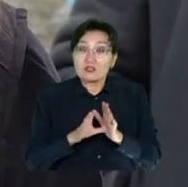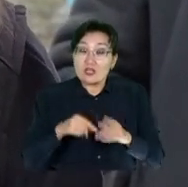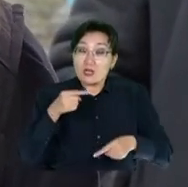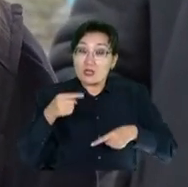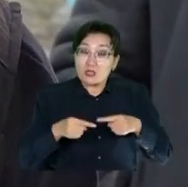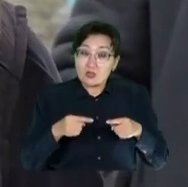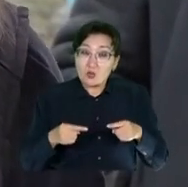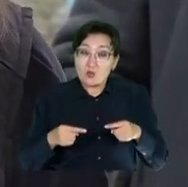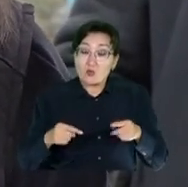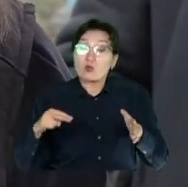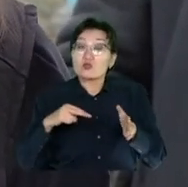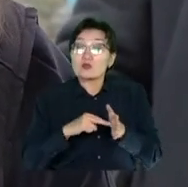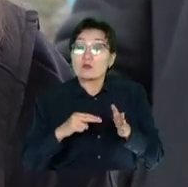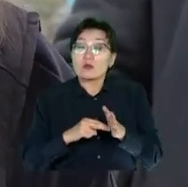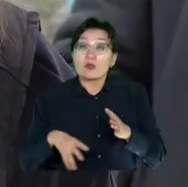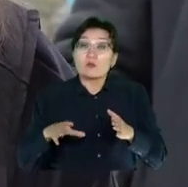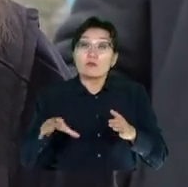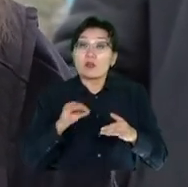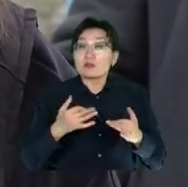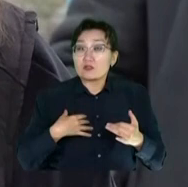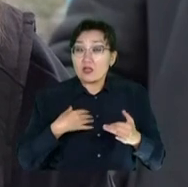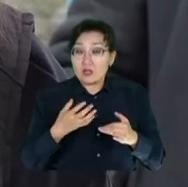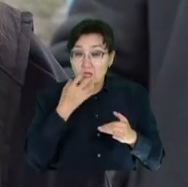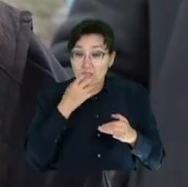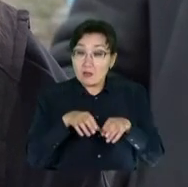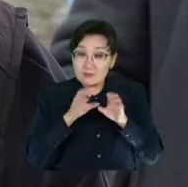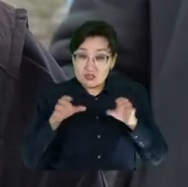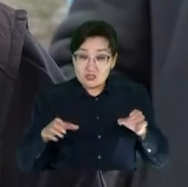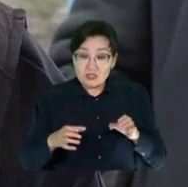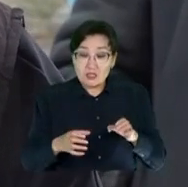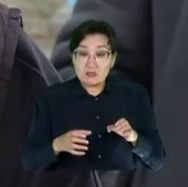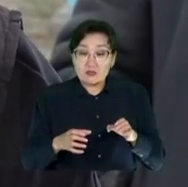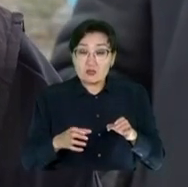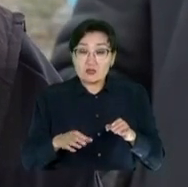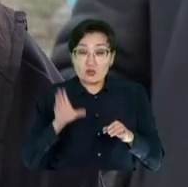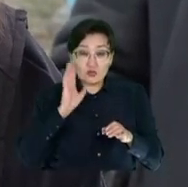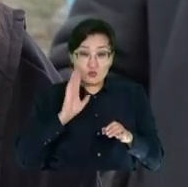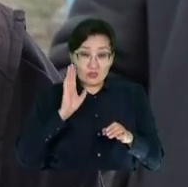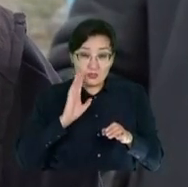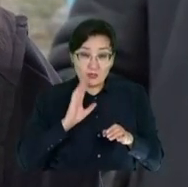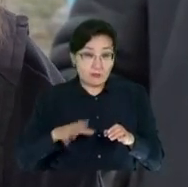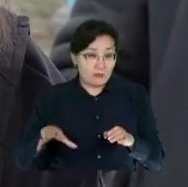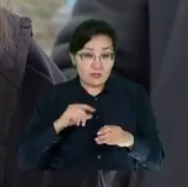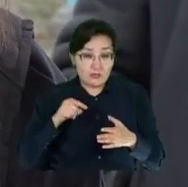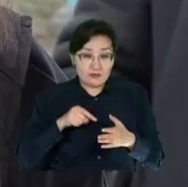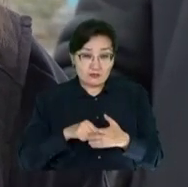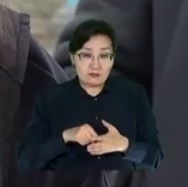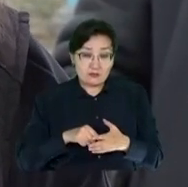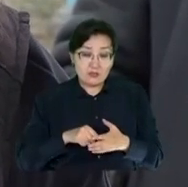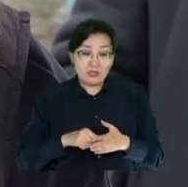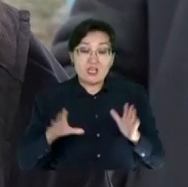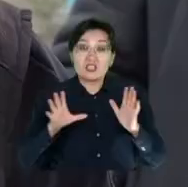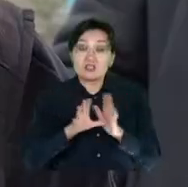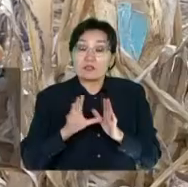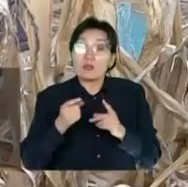қосылады. Жаңағы бүткіл жағынан бізде отопление жағынан, жылу жағынан, су жағынан бәрі мәселеміз жаңағы светке